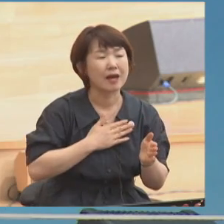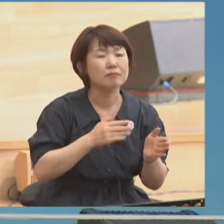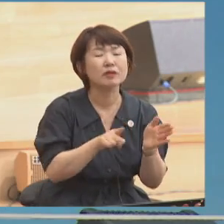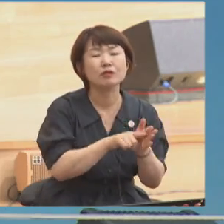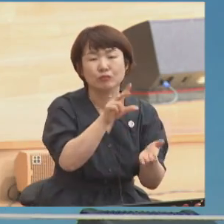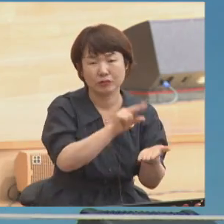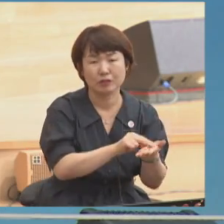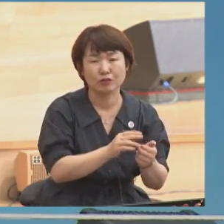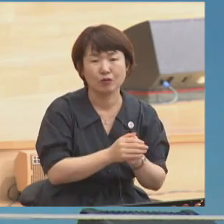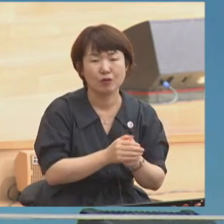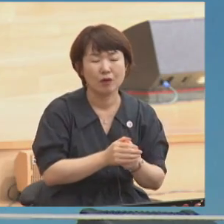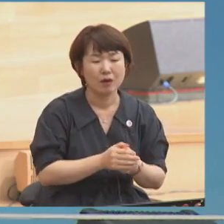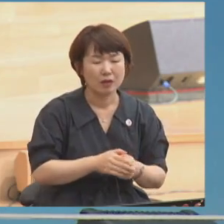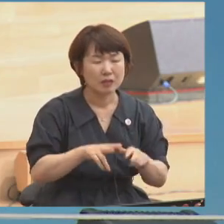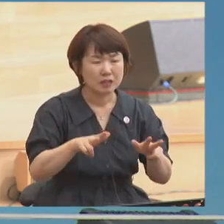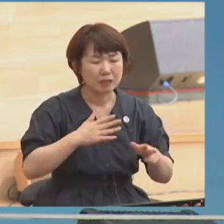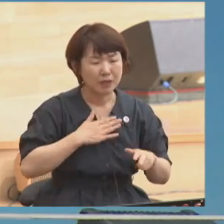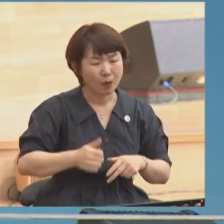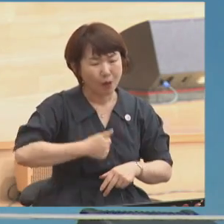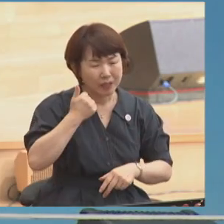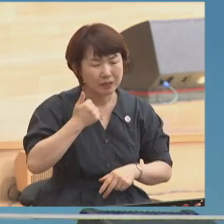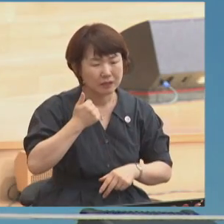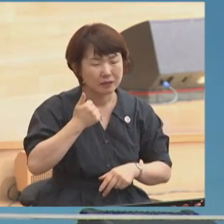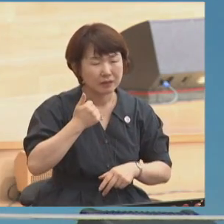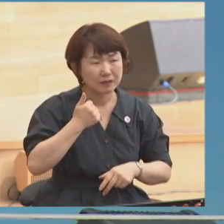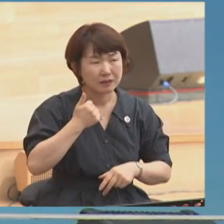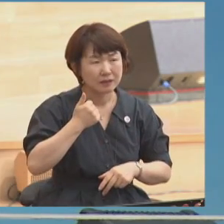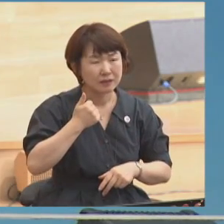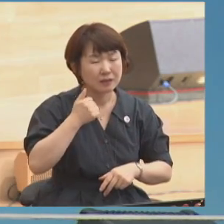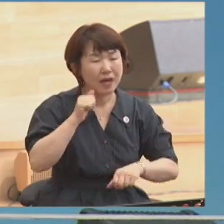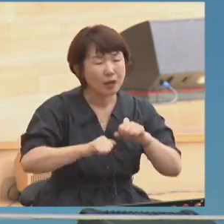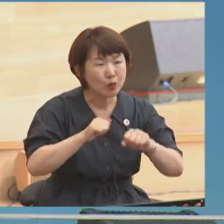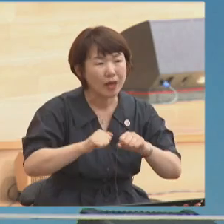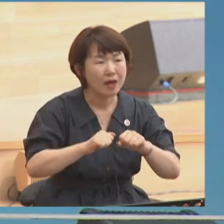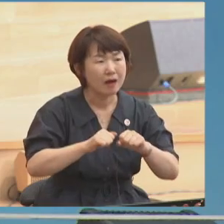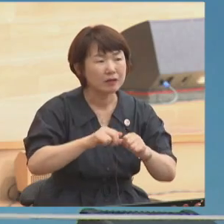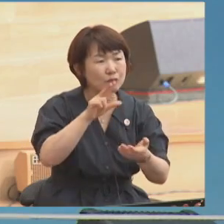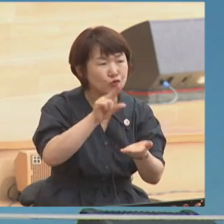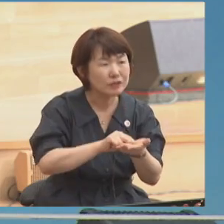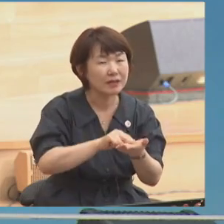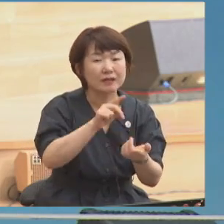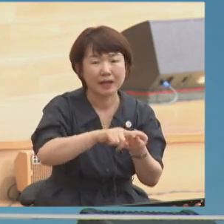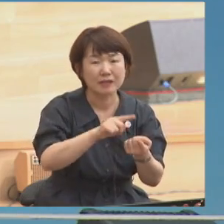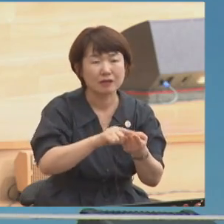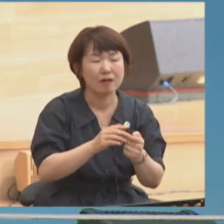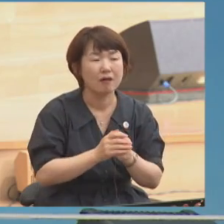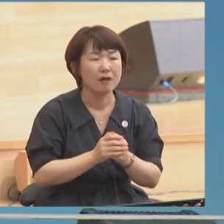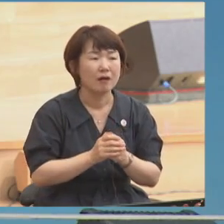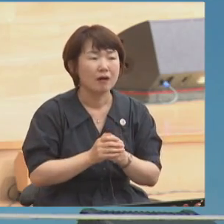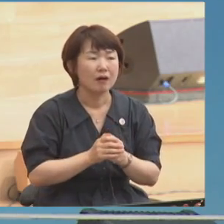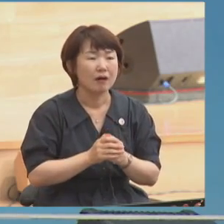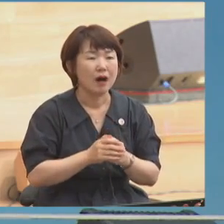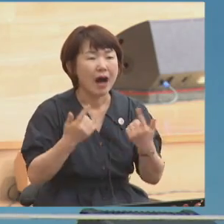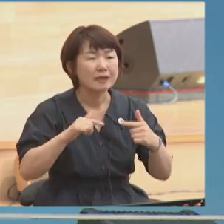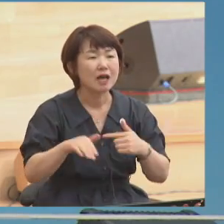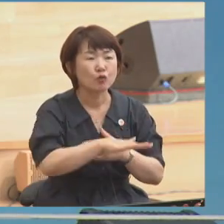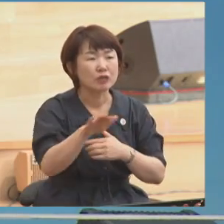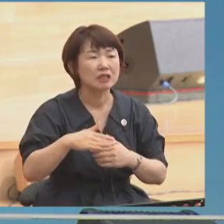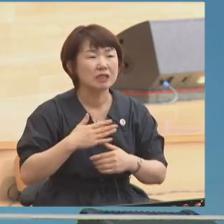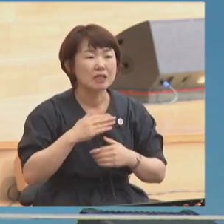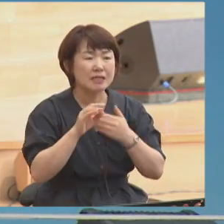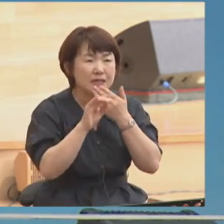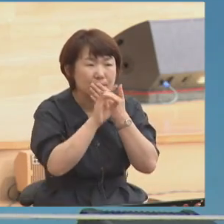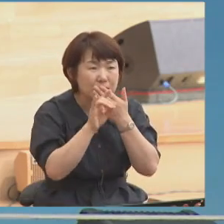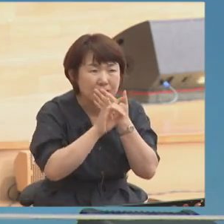내가 왜 이처럼 막 화를 내는지. 그 문제에 대해서 우리는 언제나 자기 합리화가